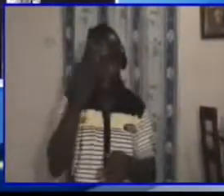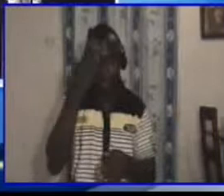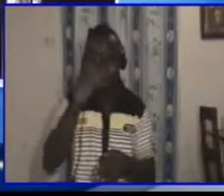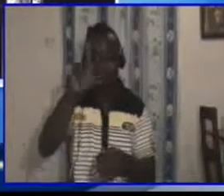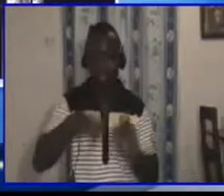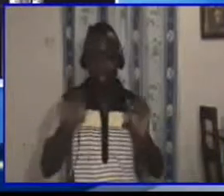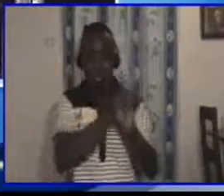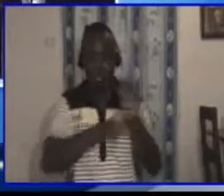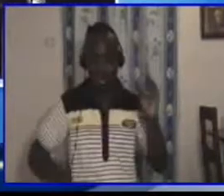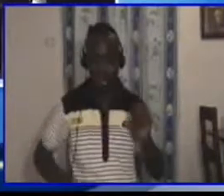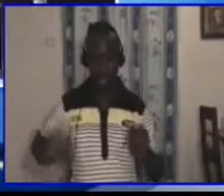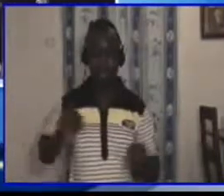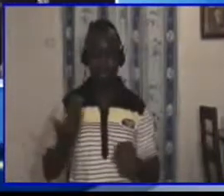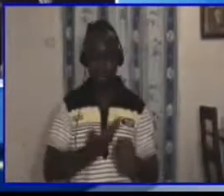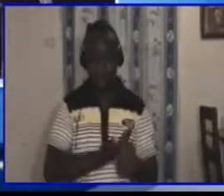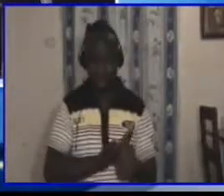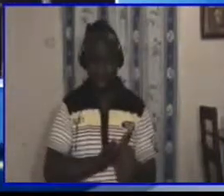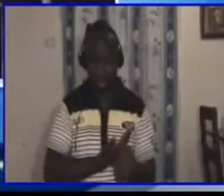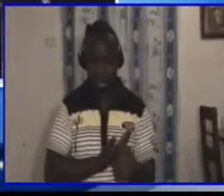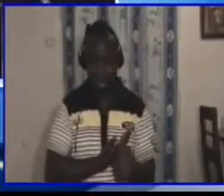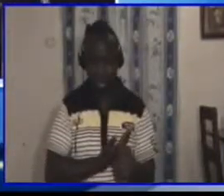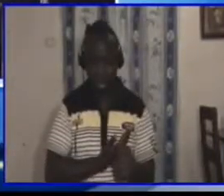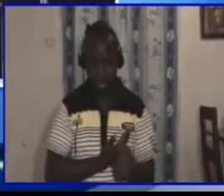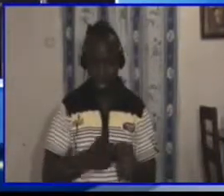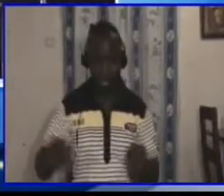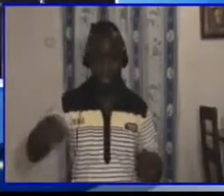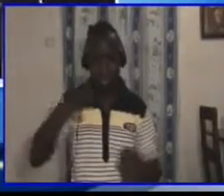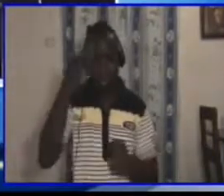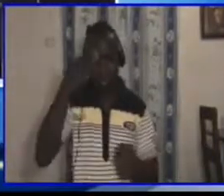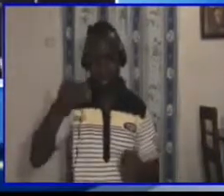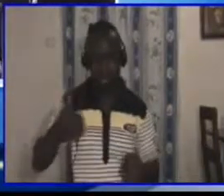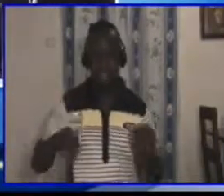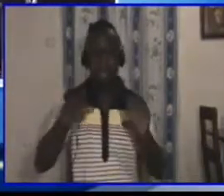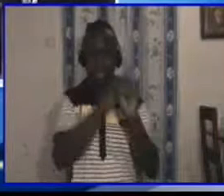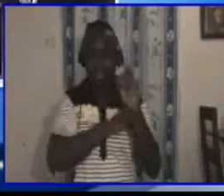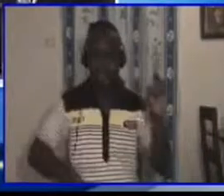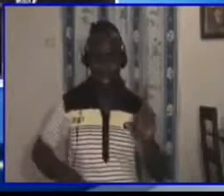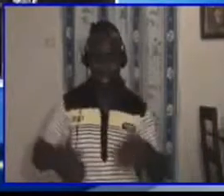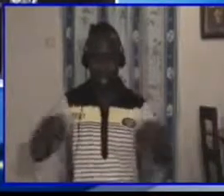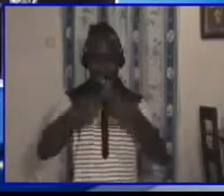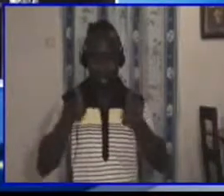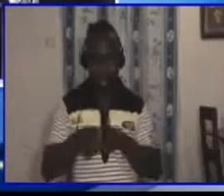e noi saremo nell'eternità per sempre